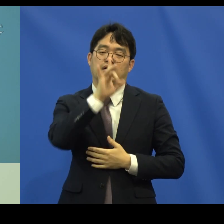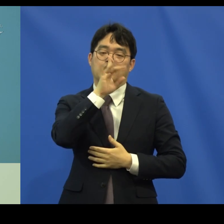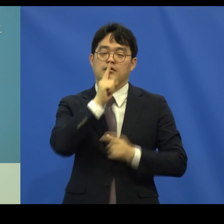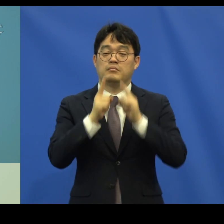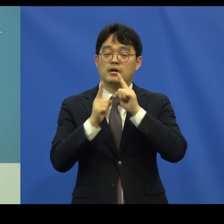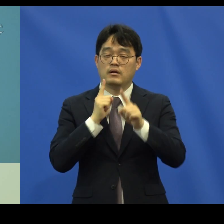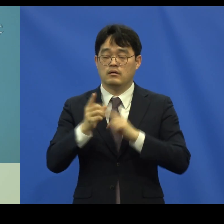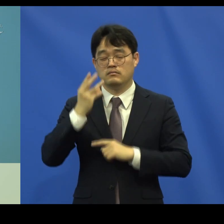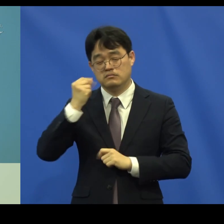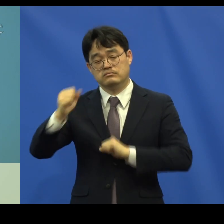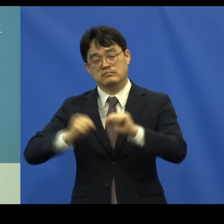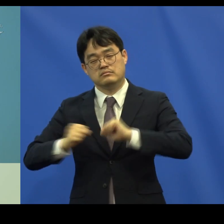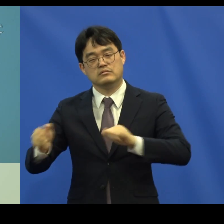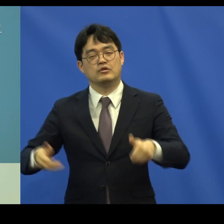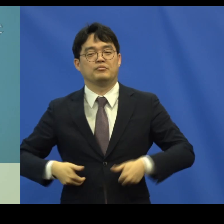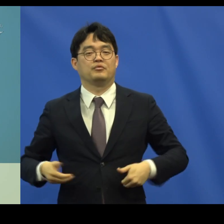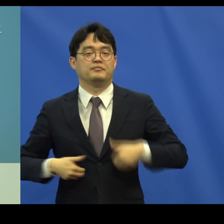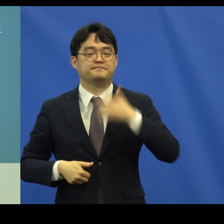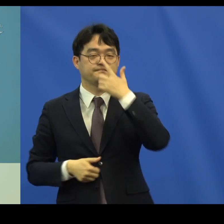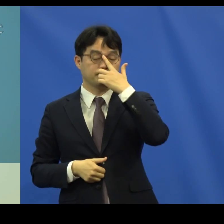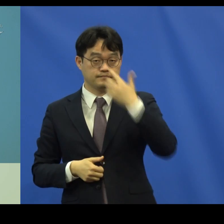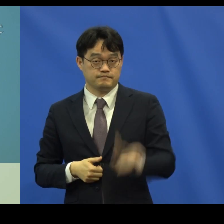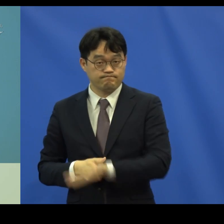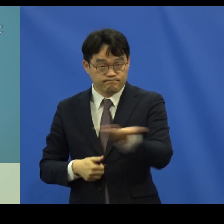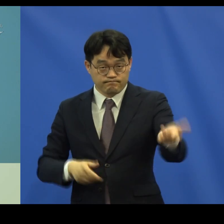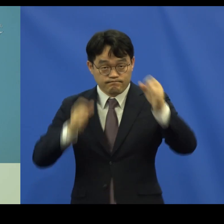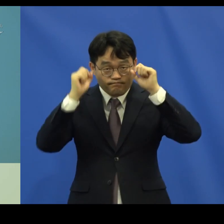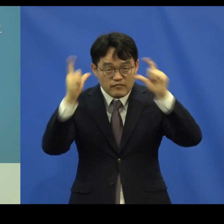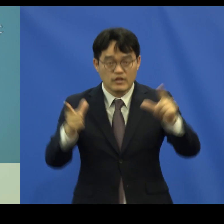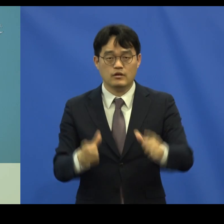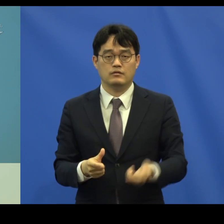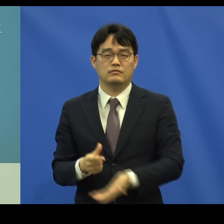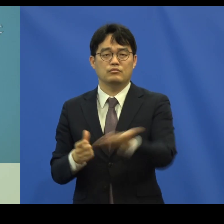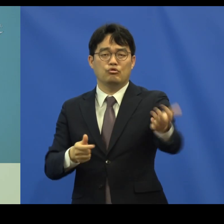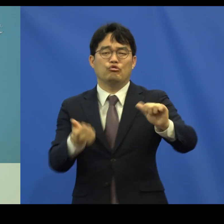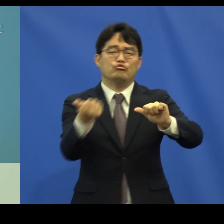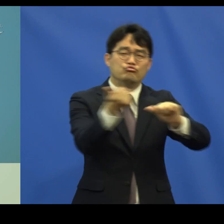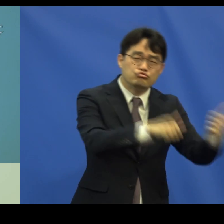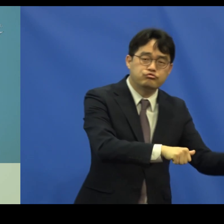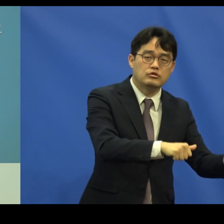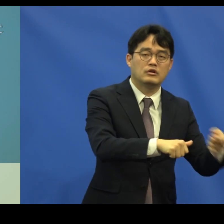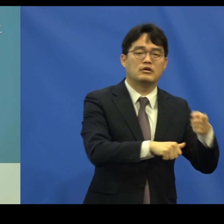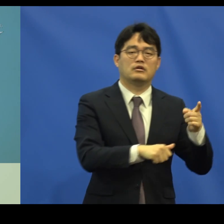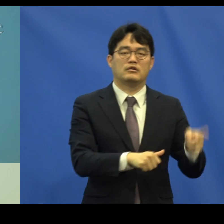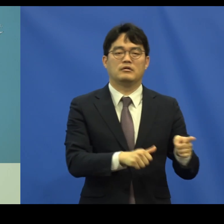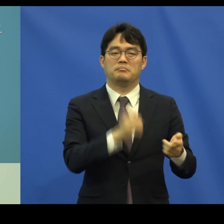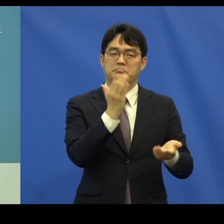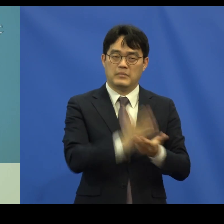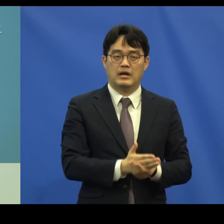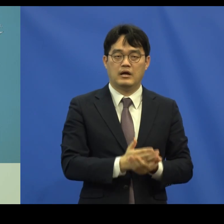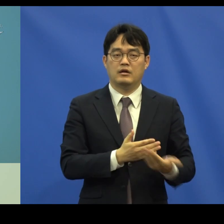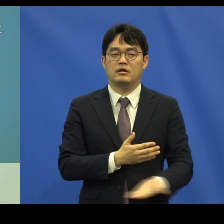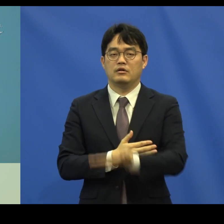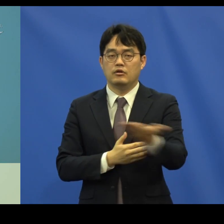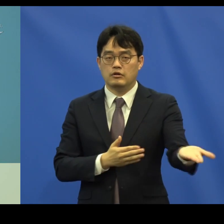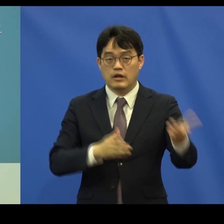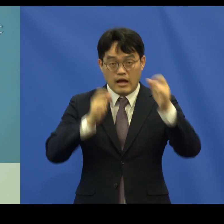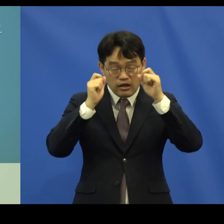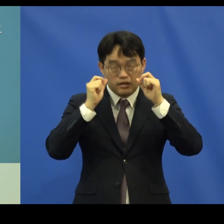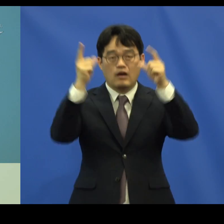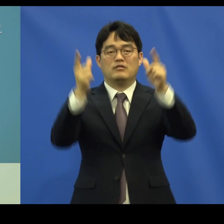하나님 앞에 내 행위에 온전한 것을 찾지 못하였노니. 여기 너는 일깨어라는 말은 깨어 있으라.